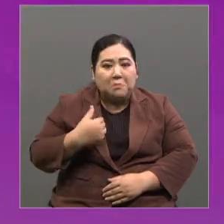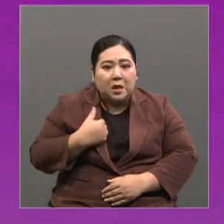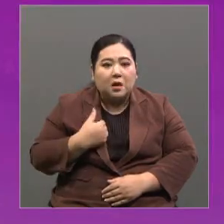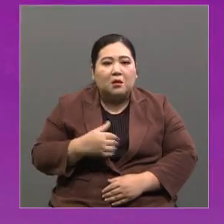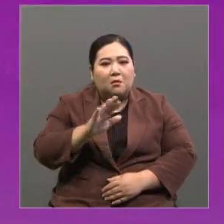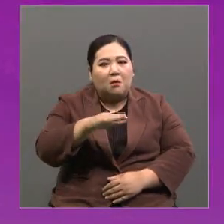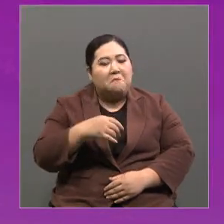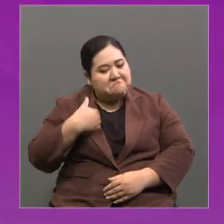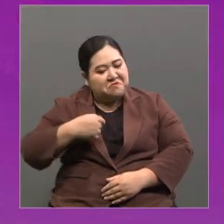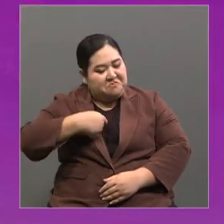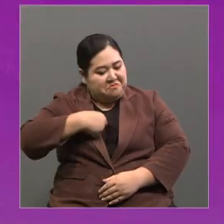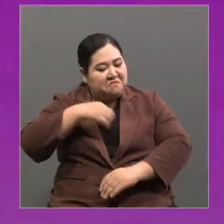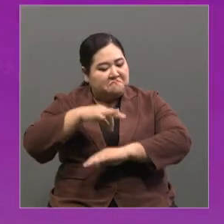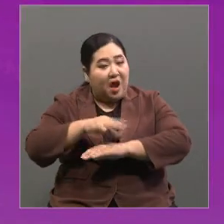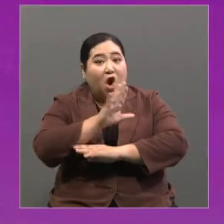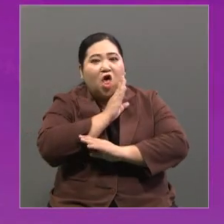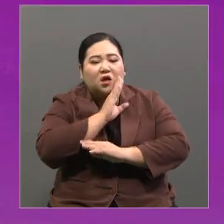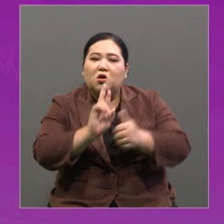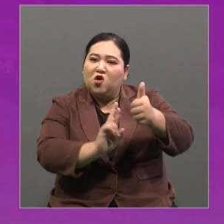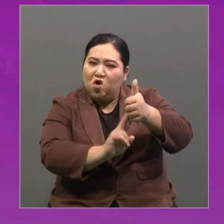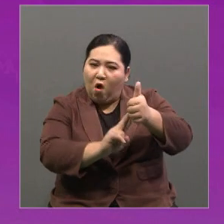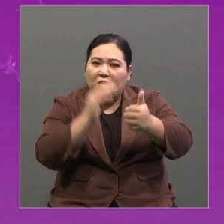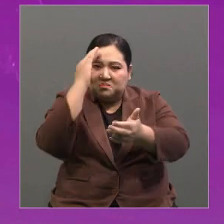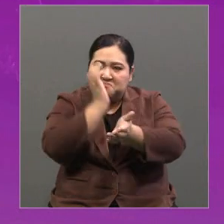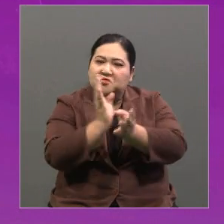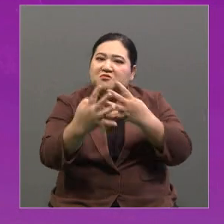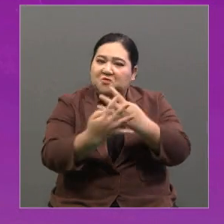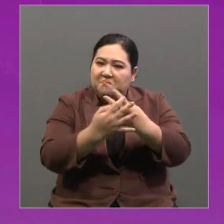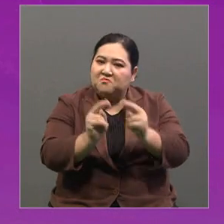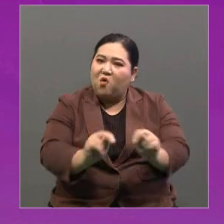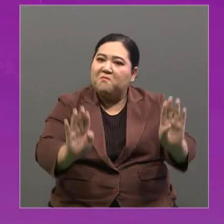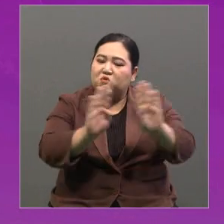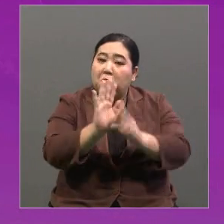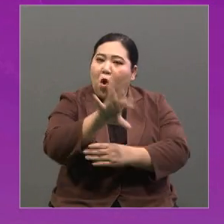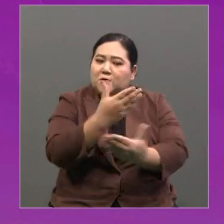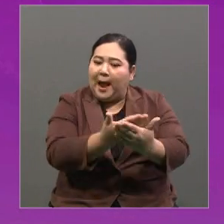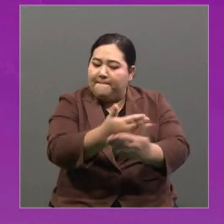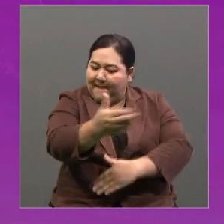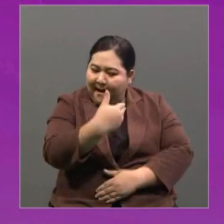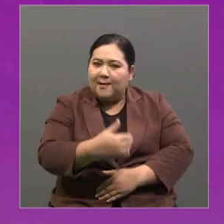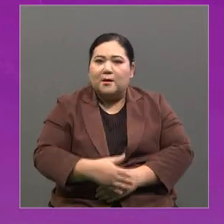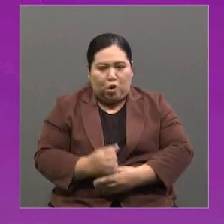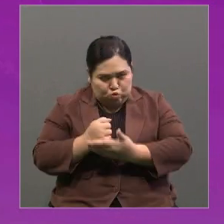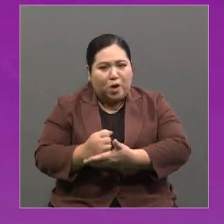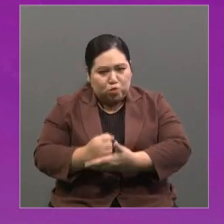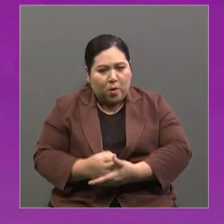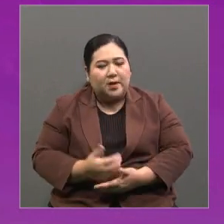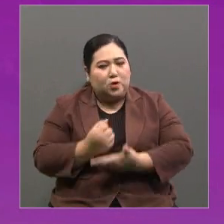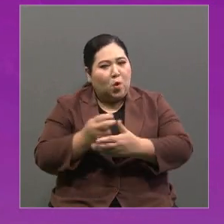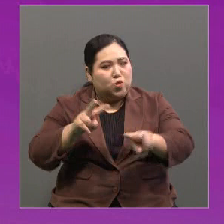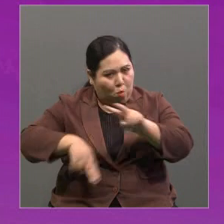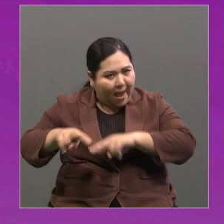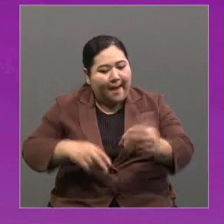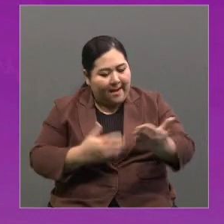ว่าเป็นรองผู้บัญชาการเรือนจำนครปฐมนะคะมีการหลอกเรียกรับเงินแล้วก็อ้างว่าเป็นเงินค่าดูแล